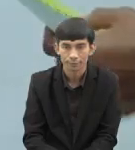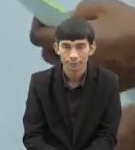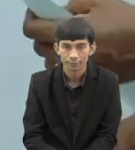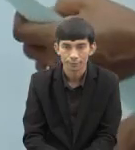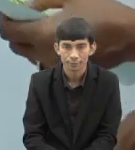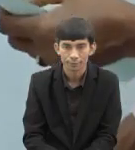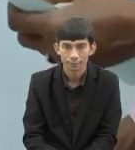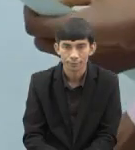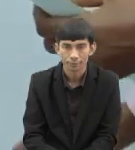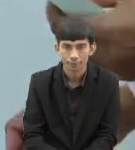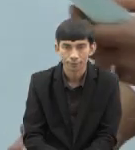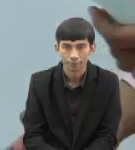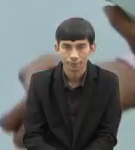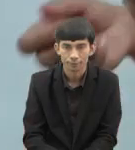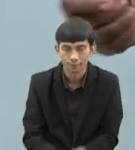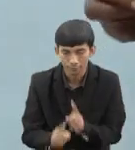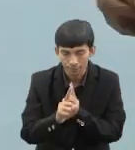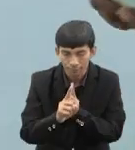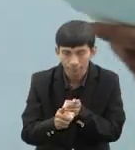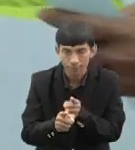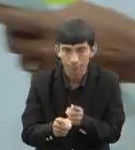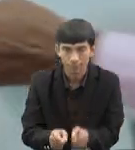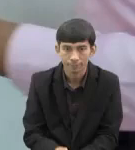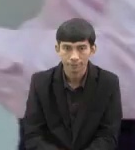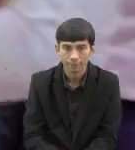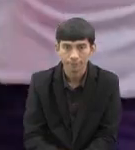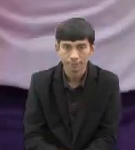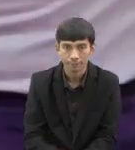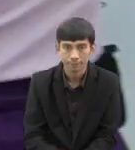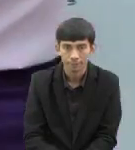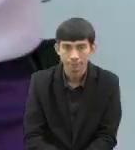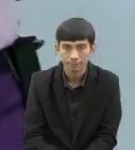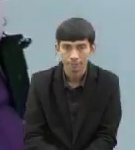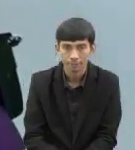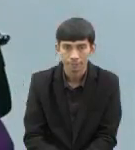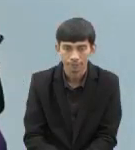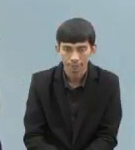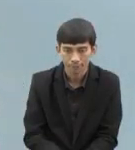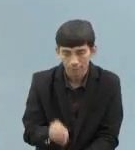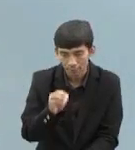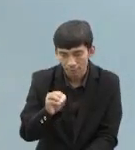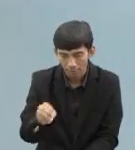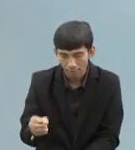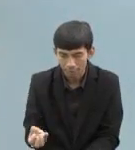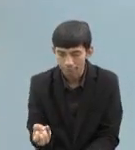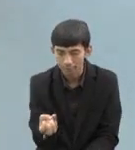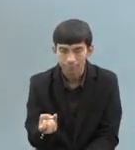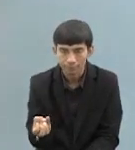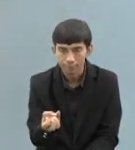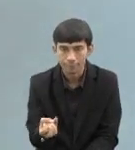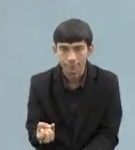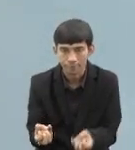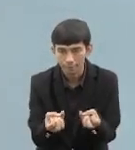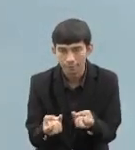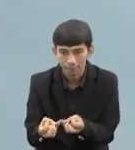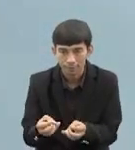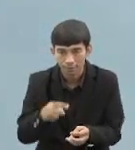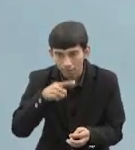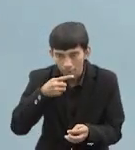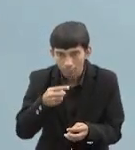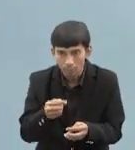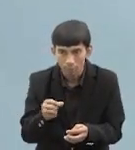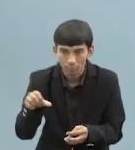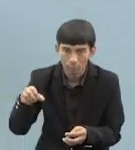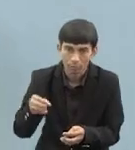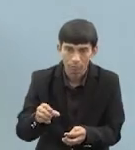Chà, chôm lao ý, bàn hay nữa con. Cứ đâm xe rớ. Chà, bốt lưng ngô sẵn đầy